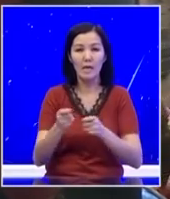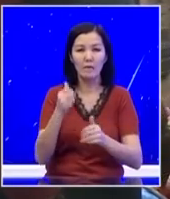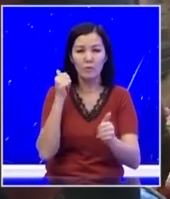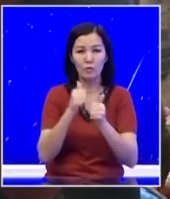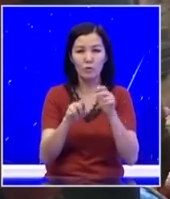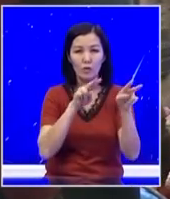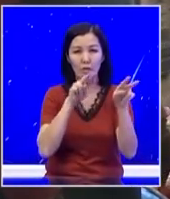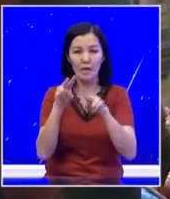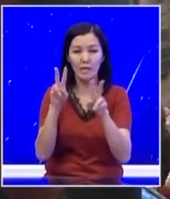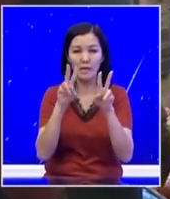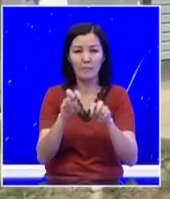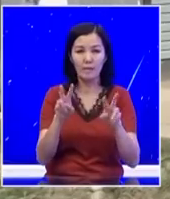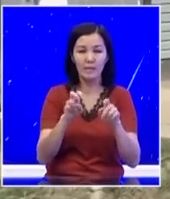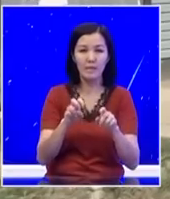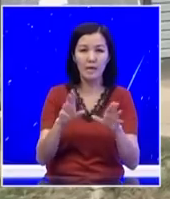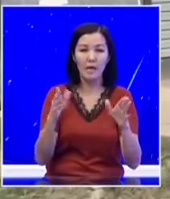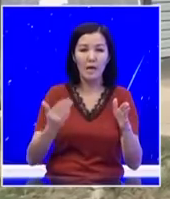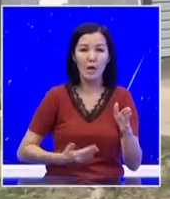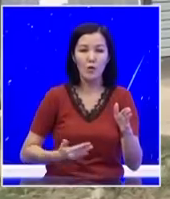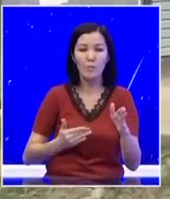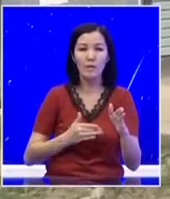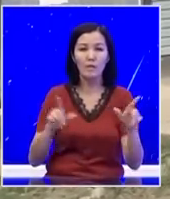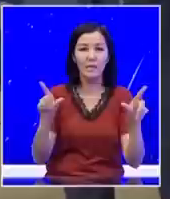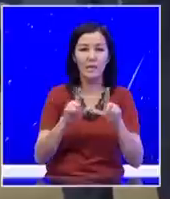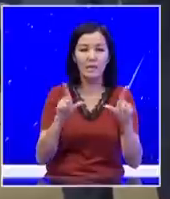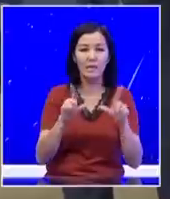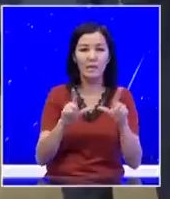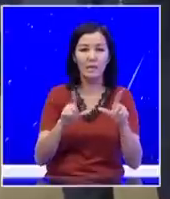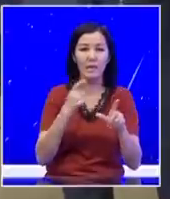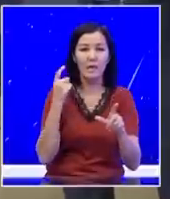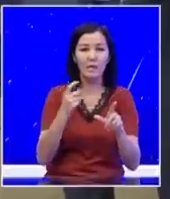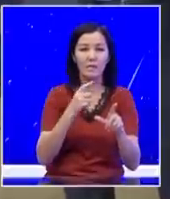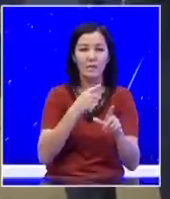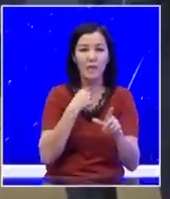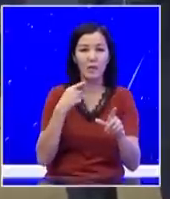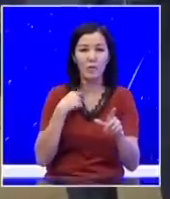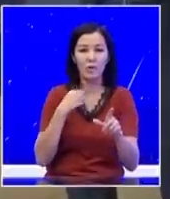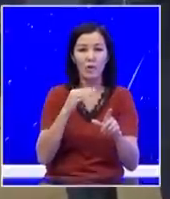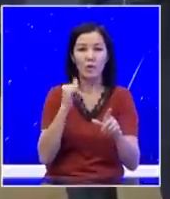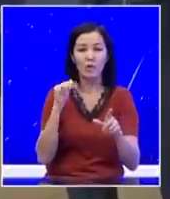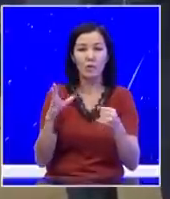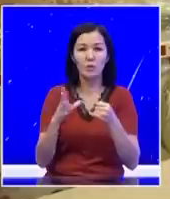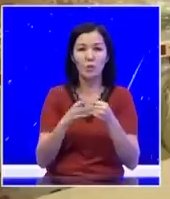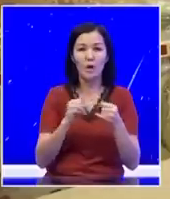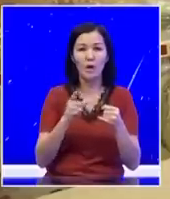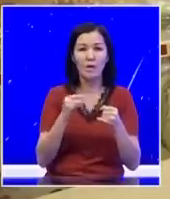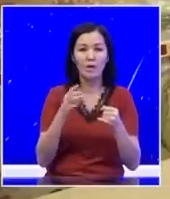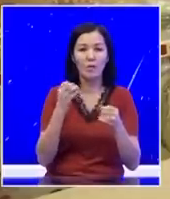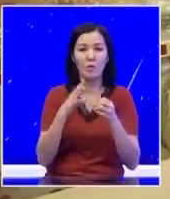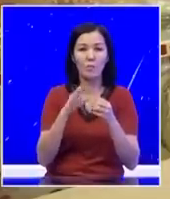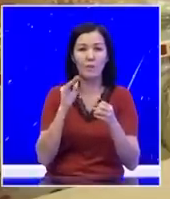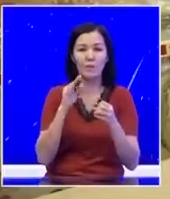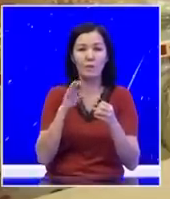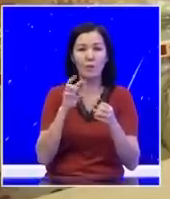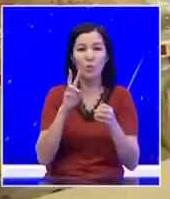күнделікті қадағалауда. Әрі мына әлеуметтік санаттағы Дина дүкенінің қожайыны Талдықорғандағы Жетісу Аграфуд арқылы 15 тонна